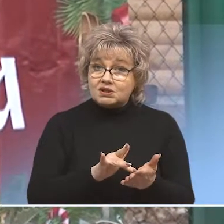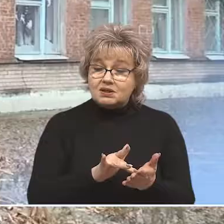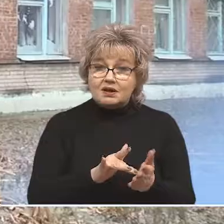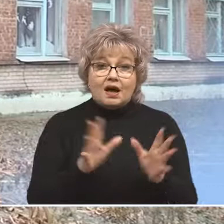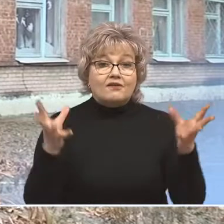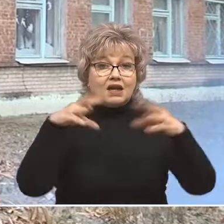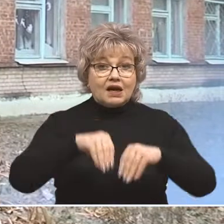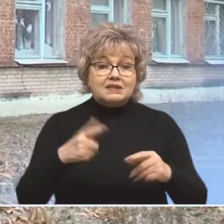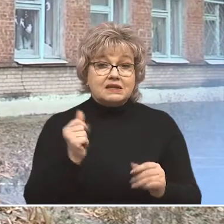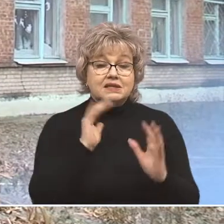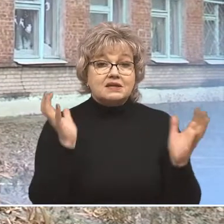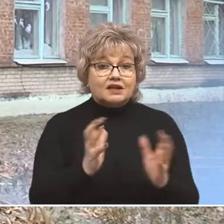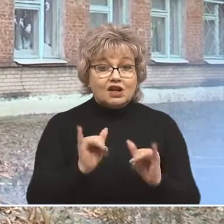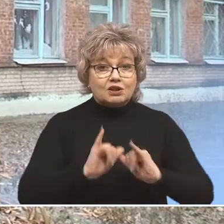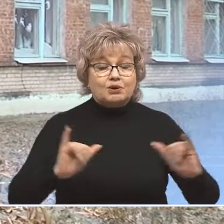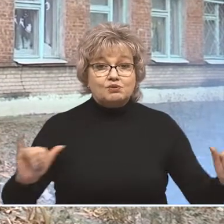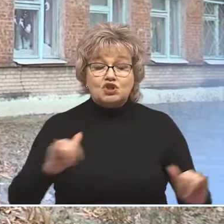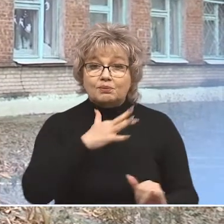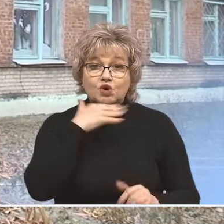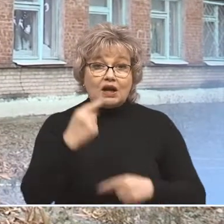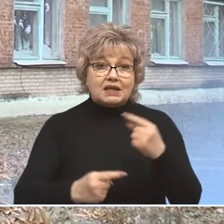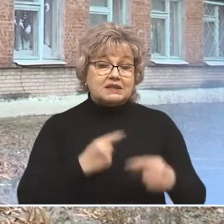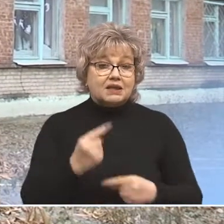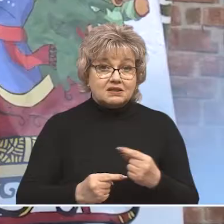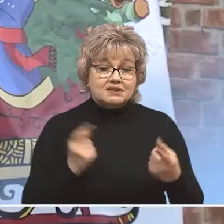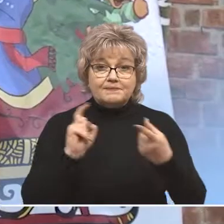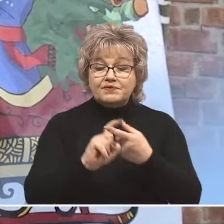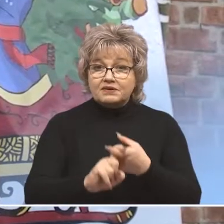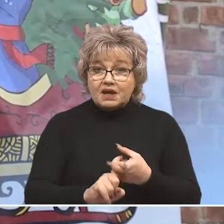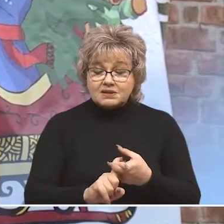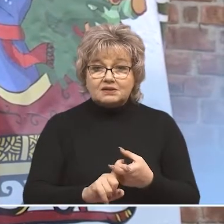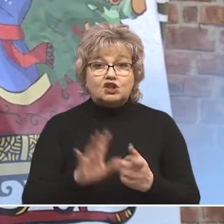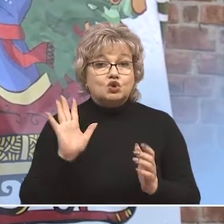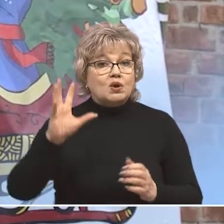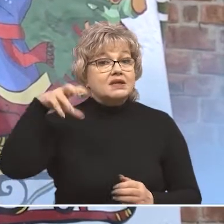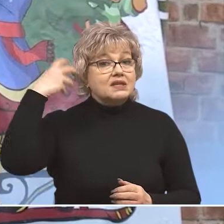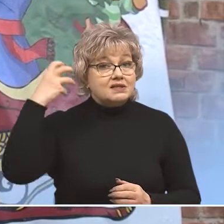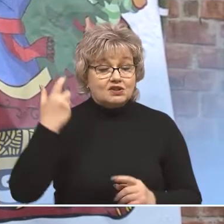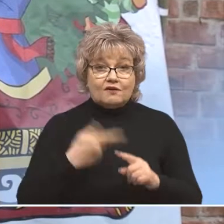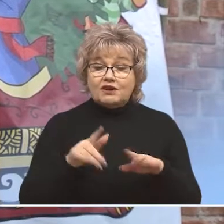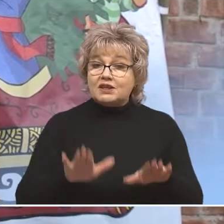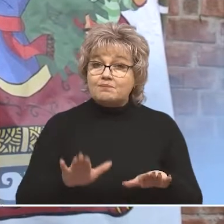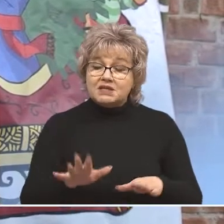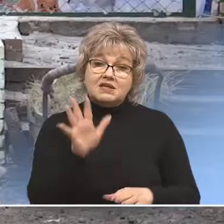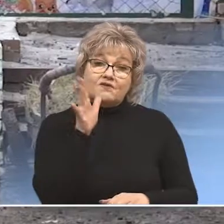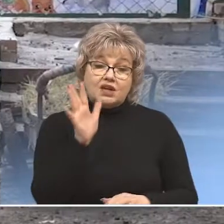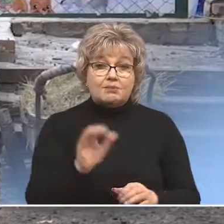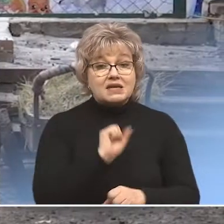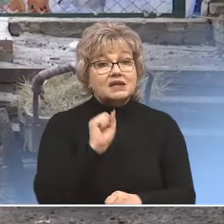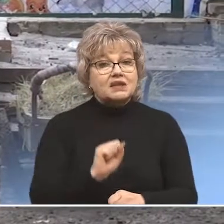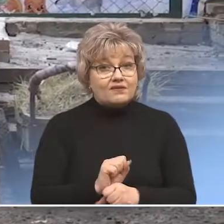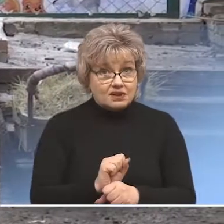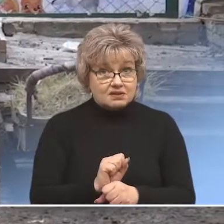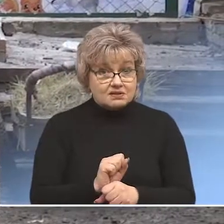городе. Локация, где сохраняют и приумножают многолетние традиции, связанные не только с казачеством. В этом месте время